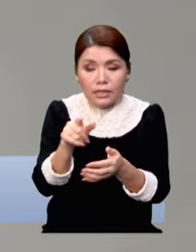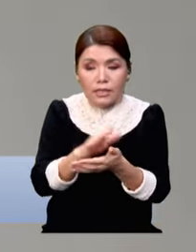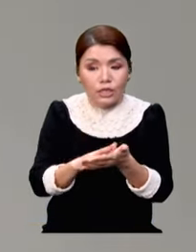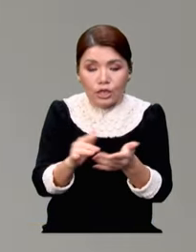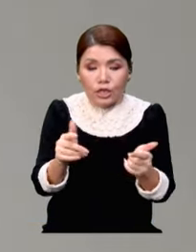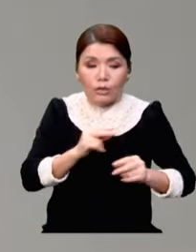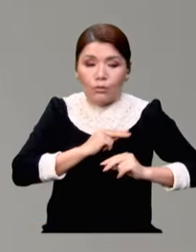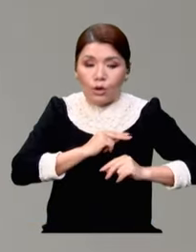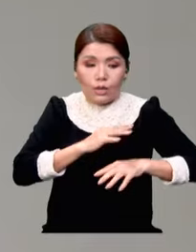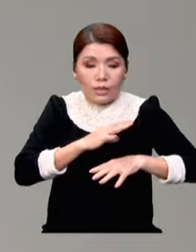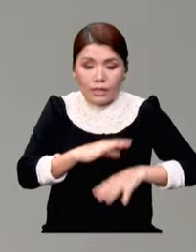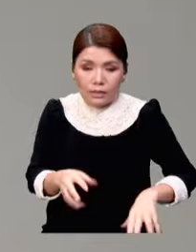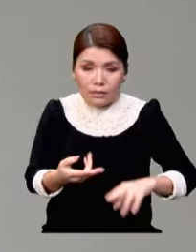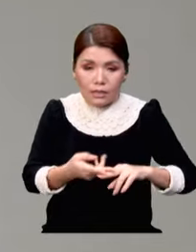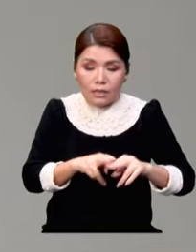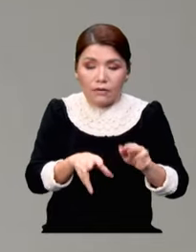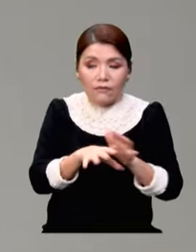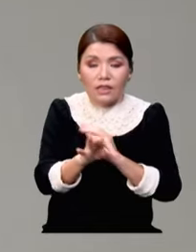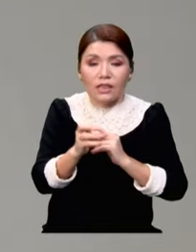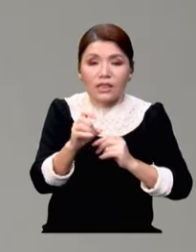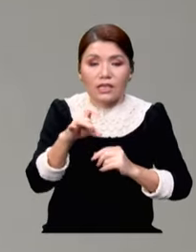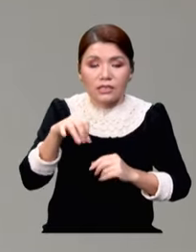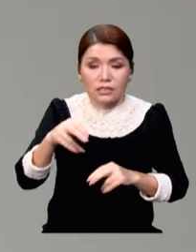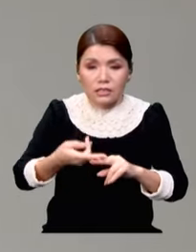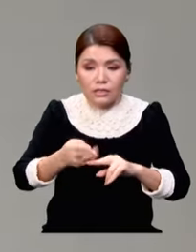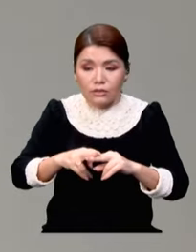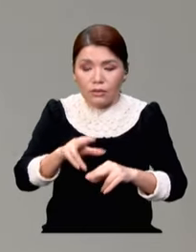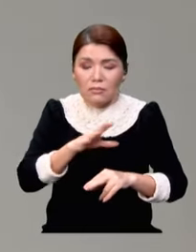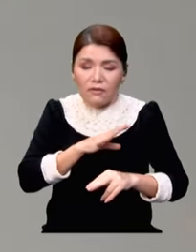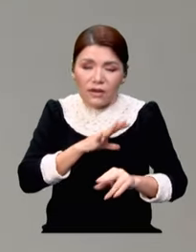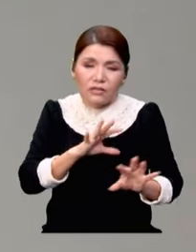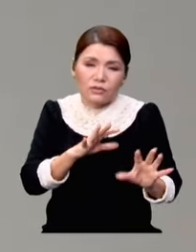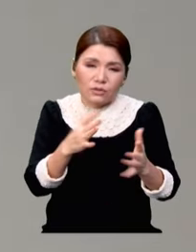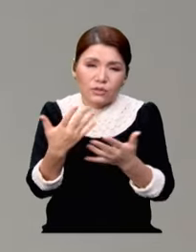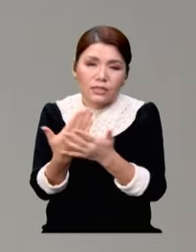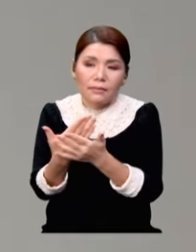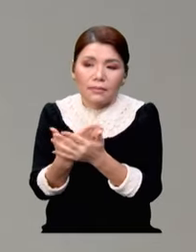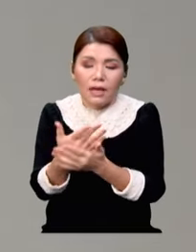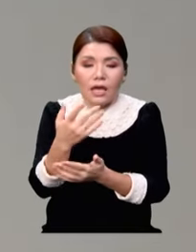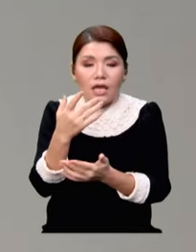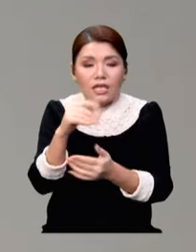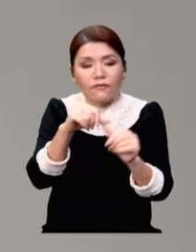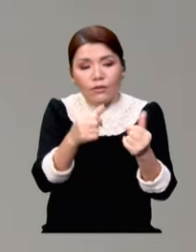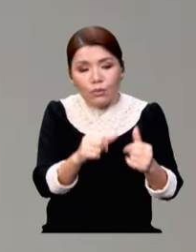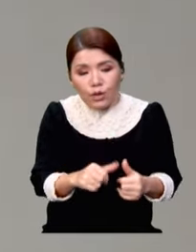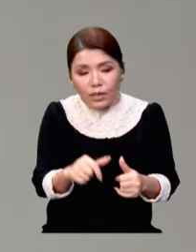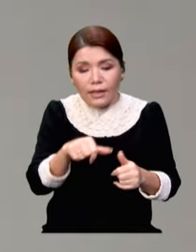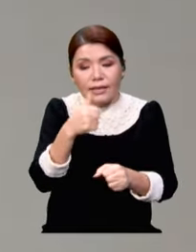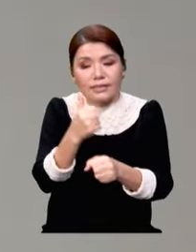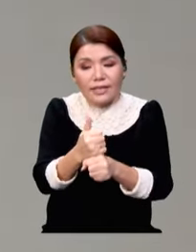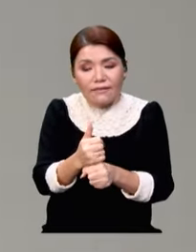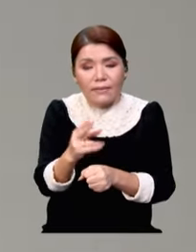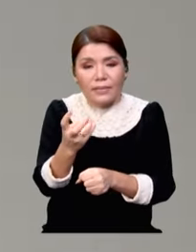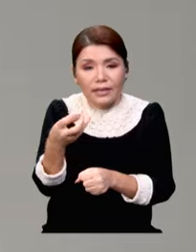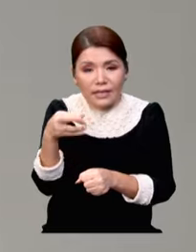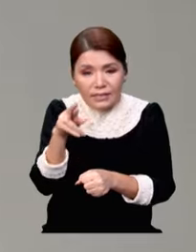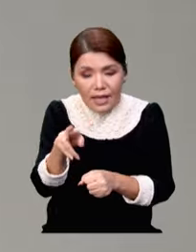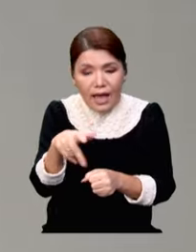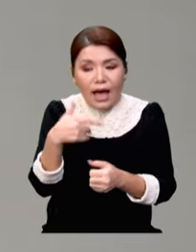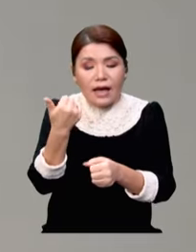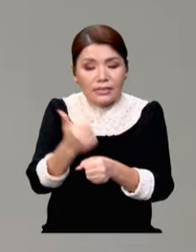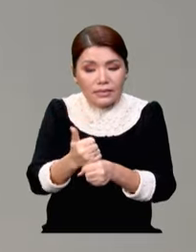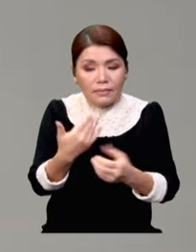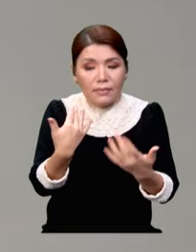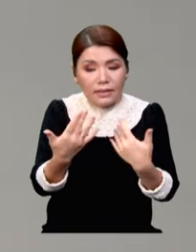не сотрудничают, не представлены в торговых сетях, зачастую именно они и формулируют основные претензии, основной негатив